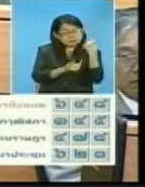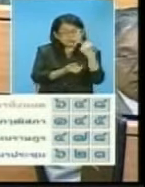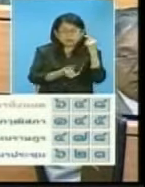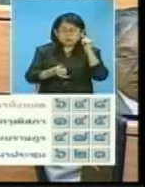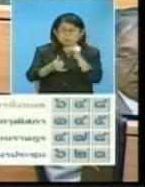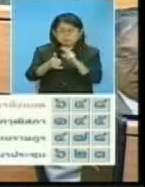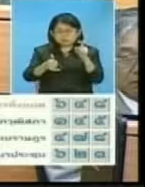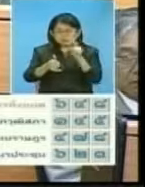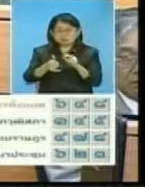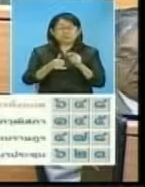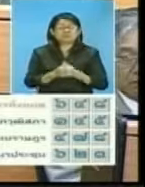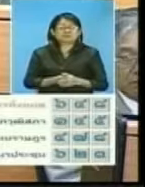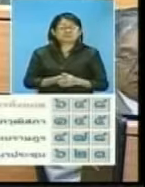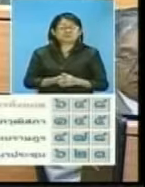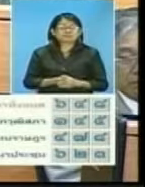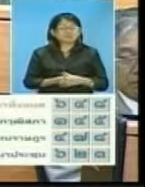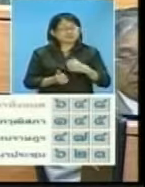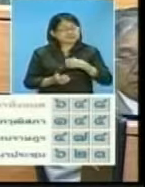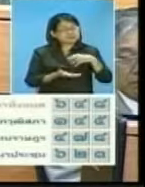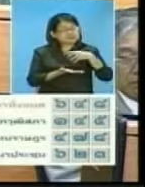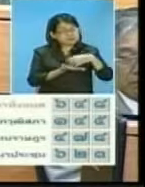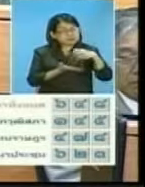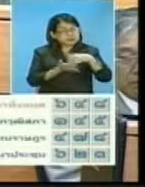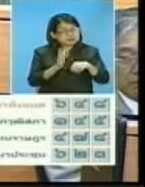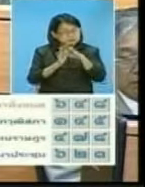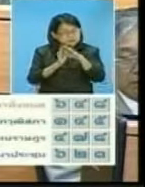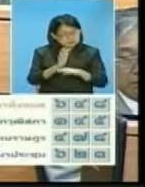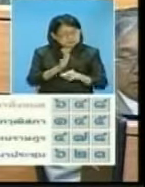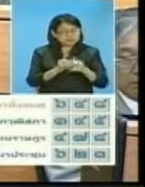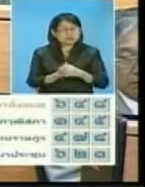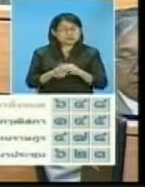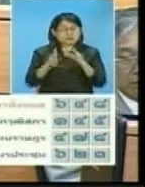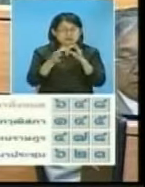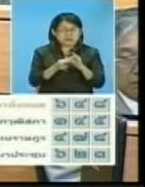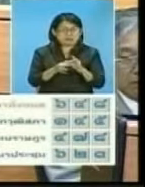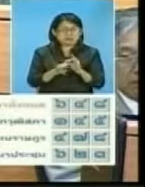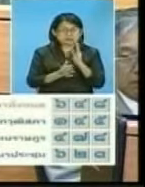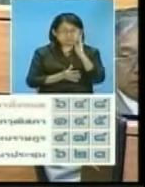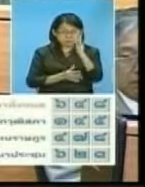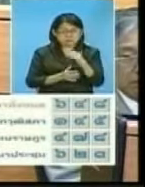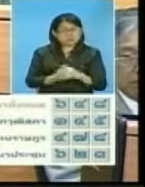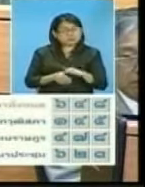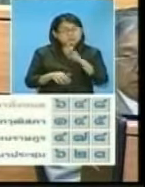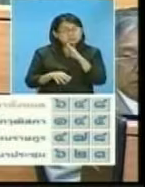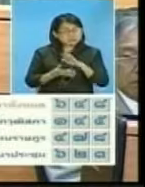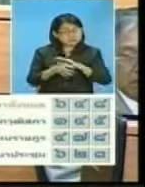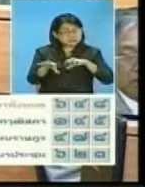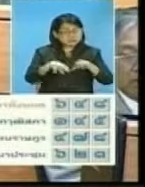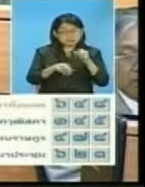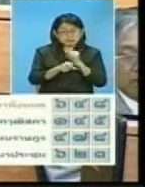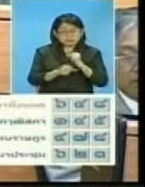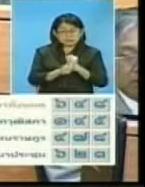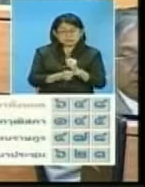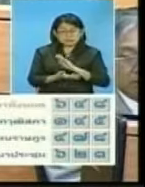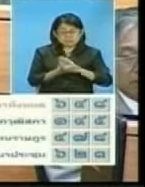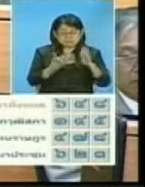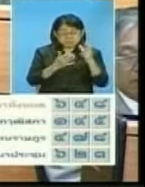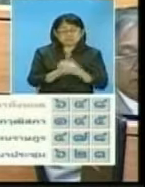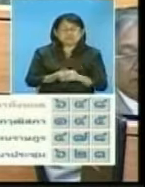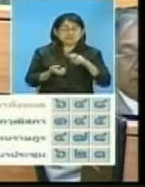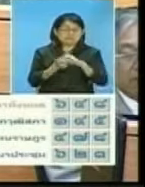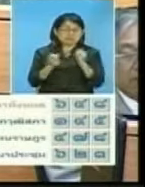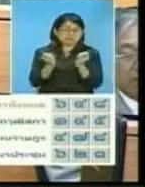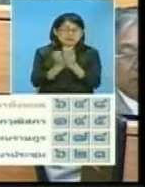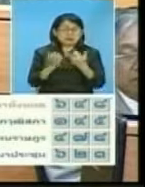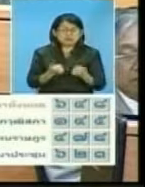หนึ่งทั้งหมดเนี่ยที่ผมกราบเรียนท่านท่านเป็นที่มาของความขัดแย้งเป็นที่มาที่เกิดความแข่งเราต้องพูดกัน4-5 วัน